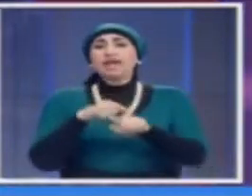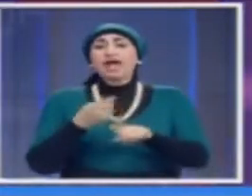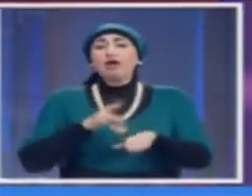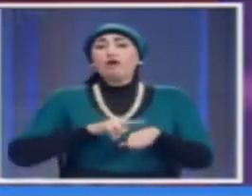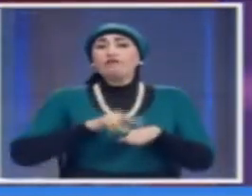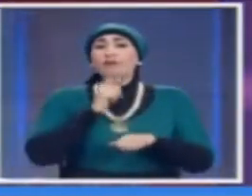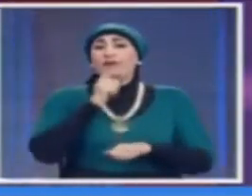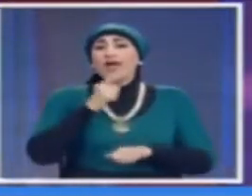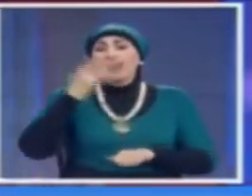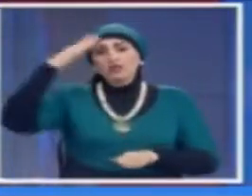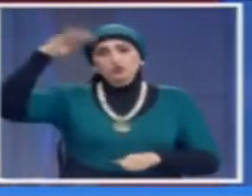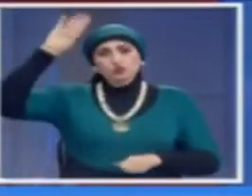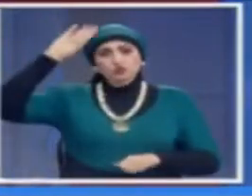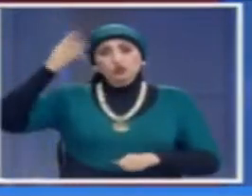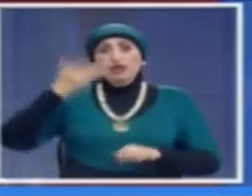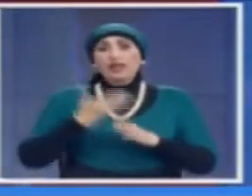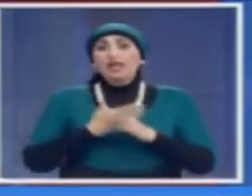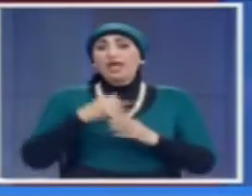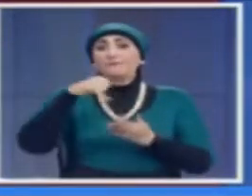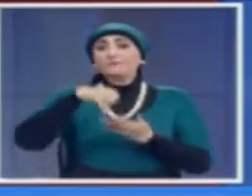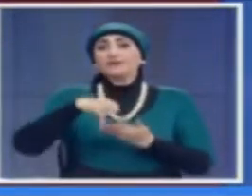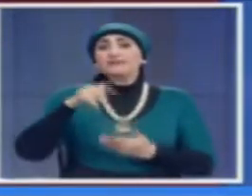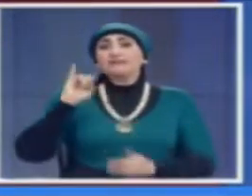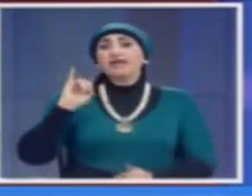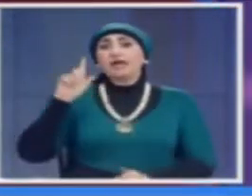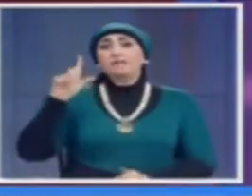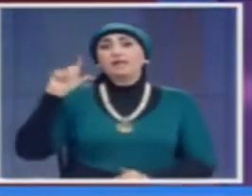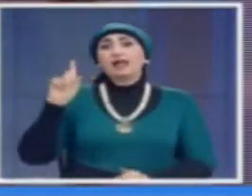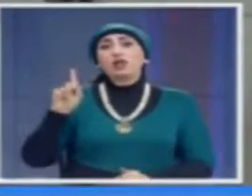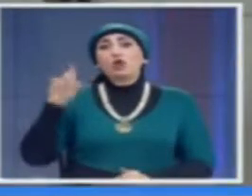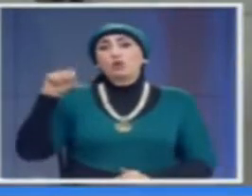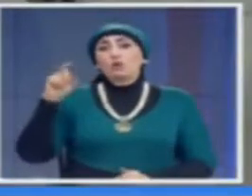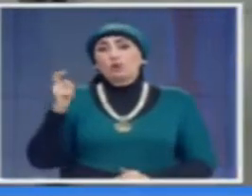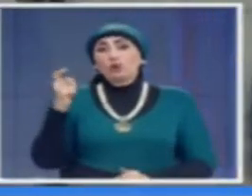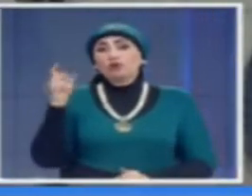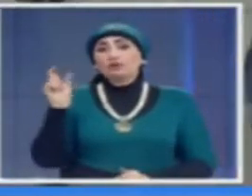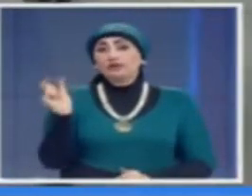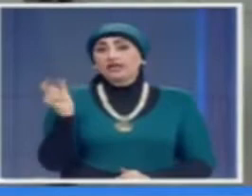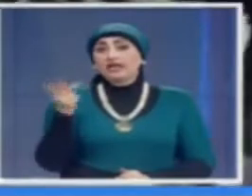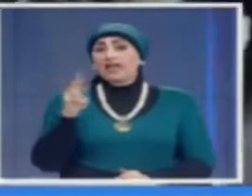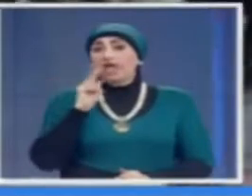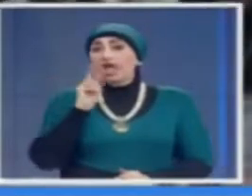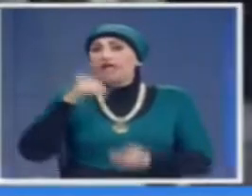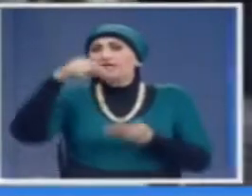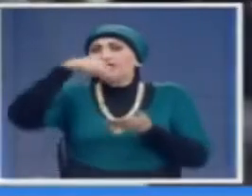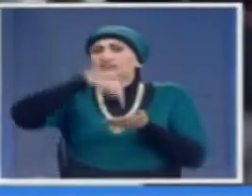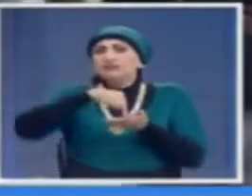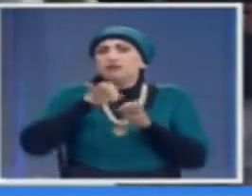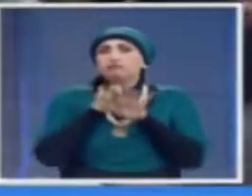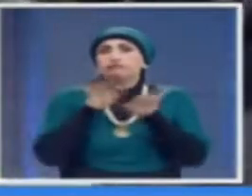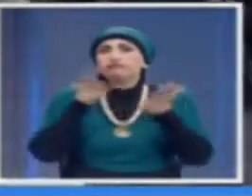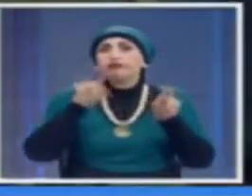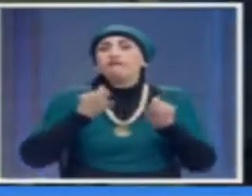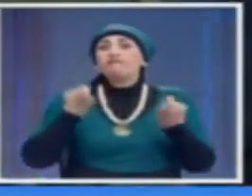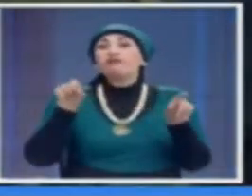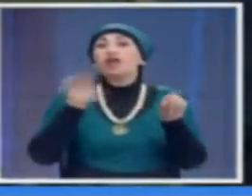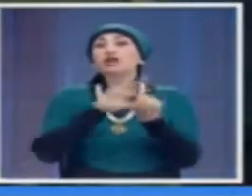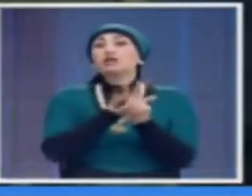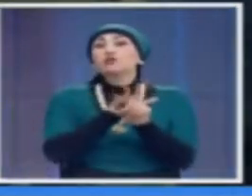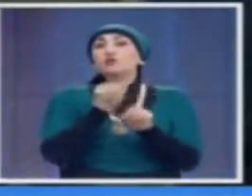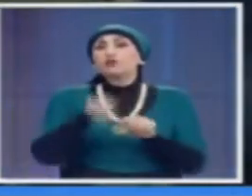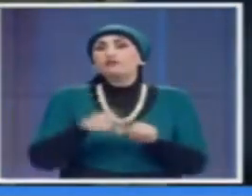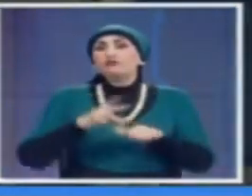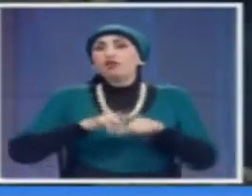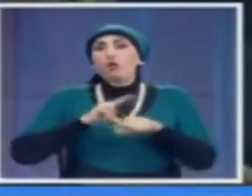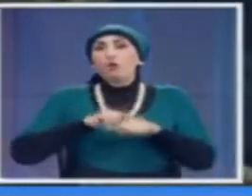ساعة الماضية، بينما أعلنت أستراليا أن مدينة ملبورن التي تعد بؤرة تفشي الفيروس في